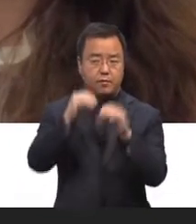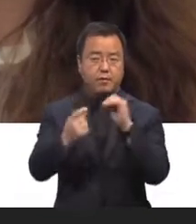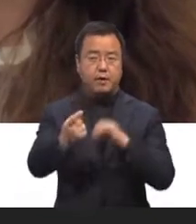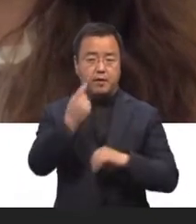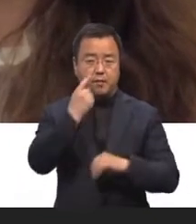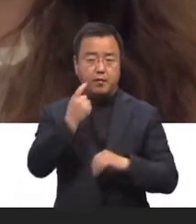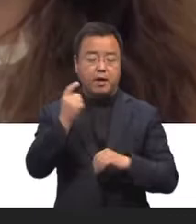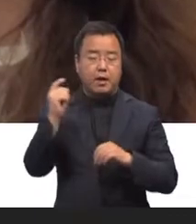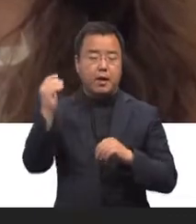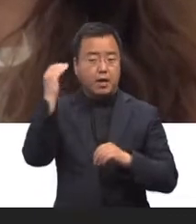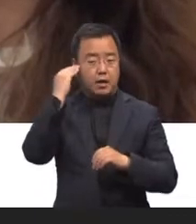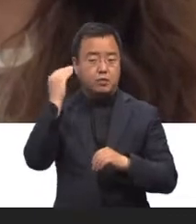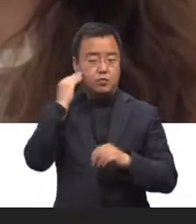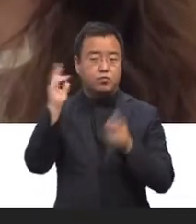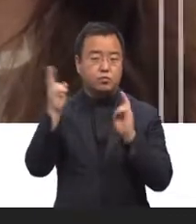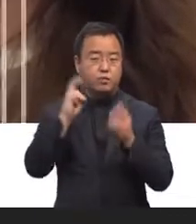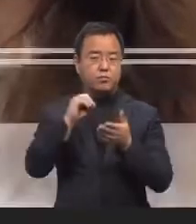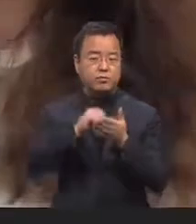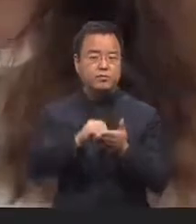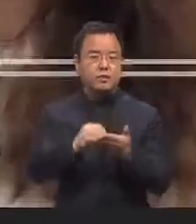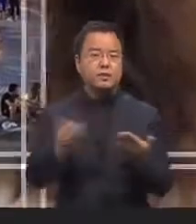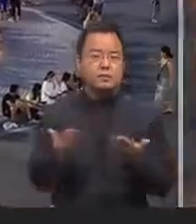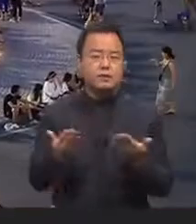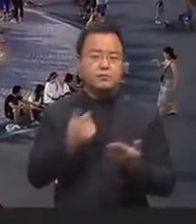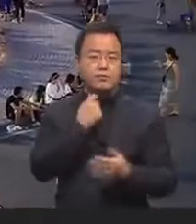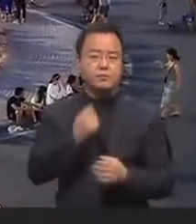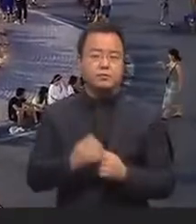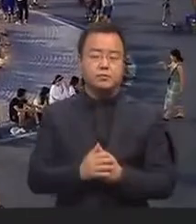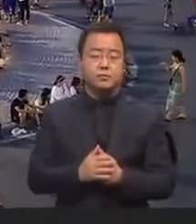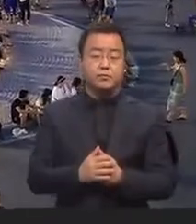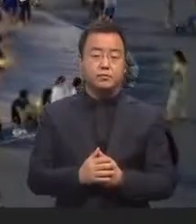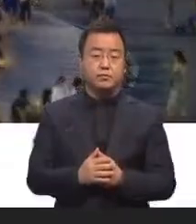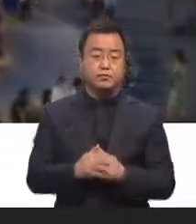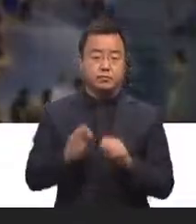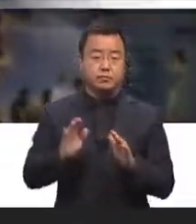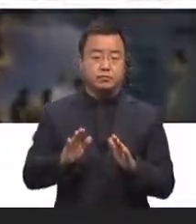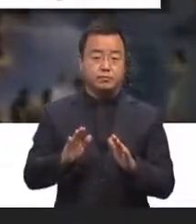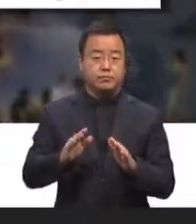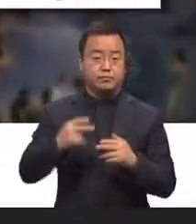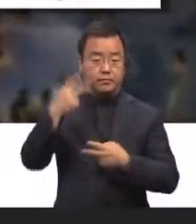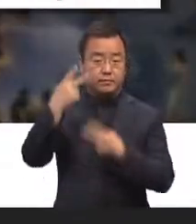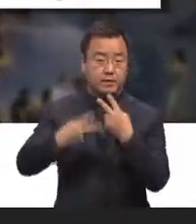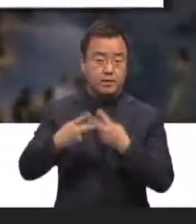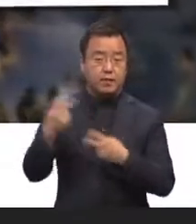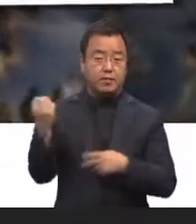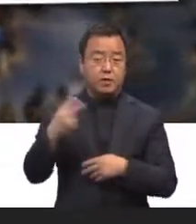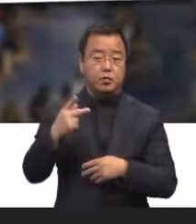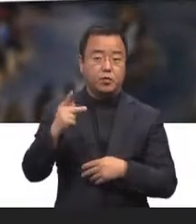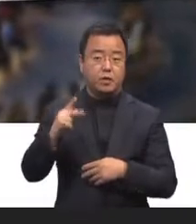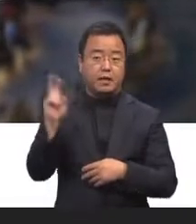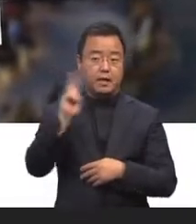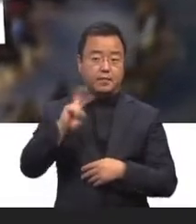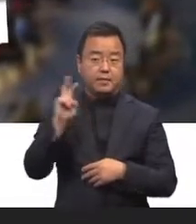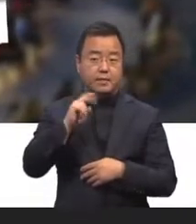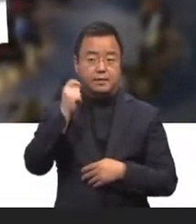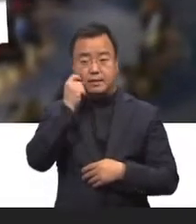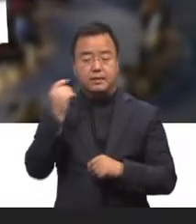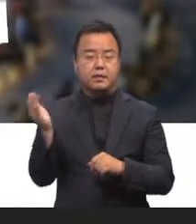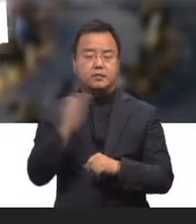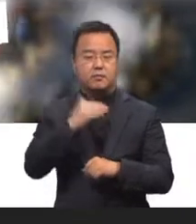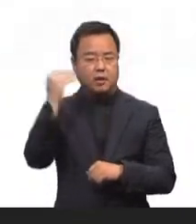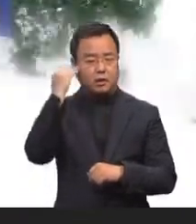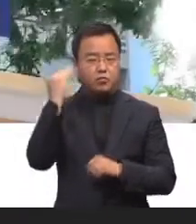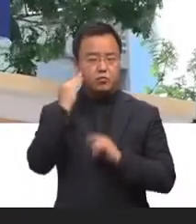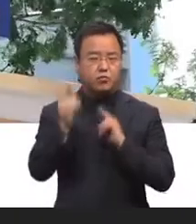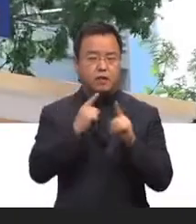기업들에 들어가서 일할 예정이에요. 드라마와 K-POP에서 시작된 한류 열풍이 한국어 배우기로